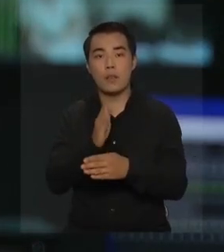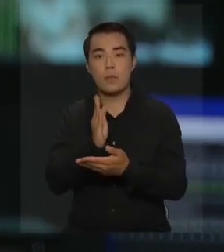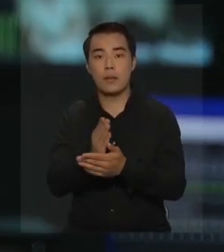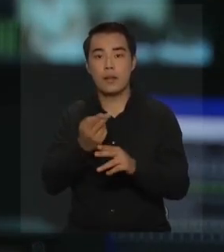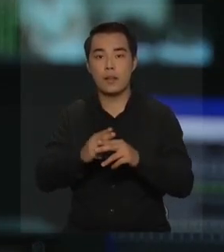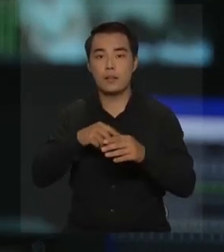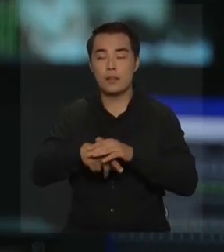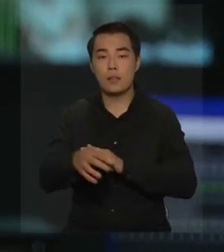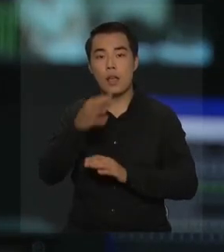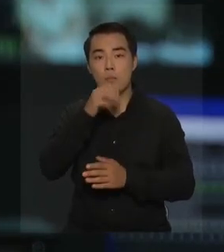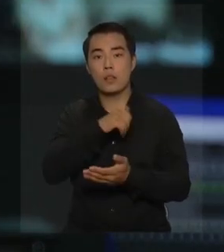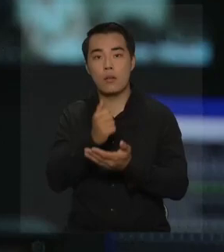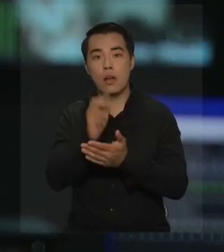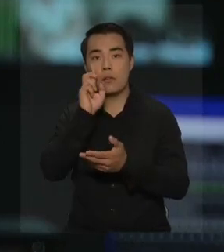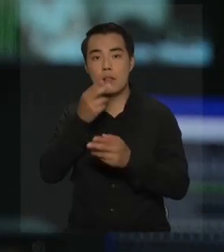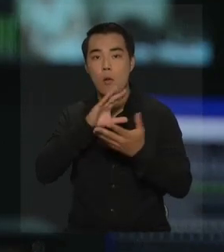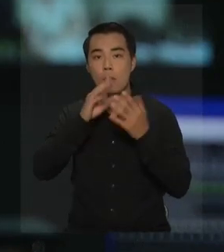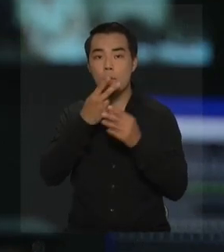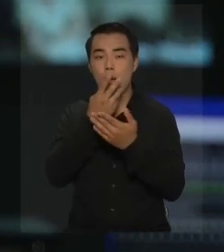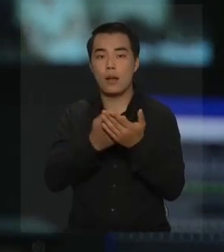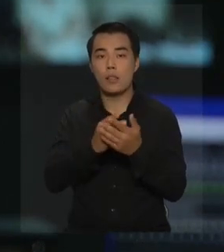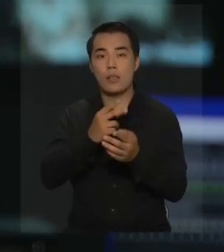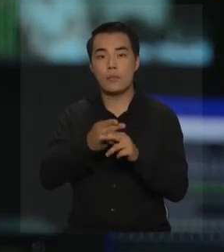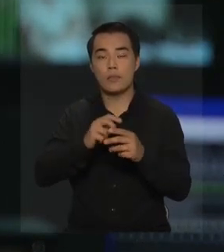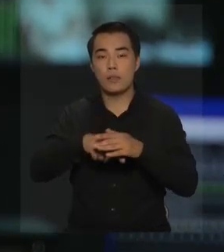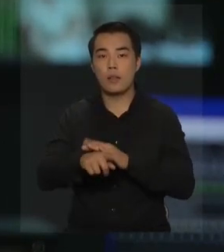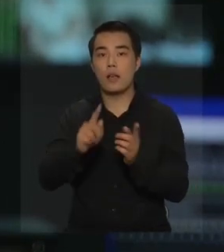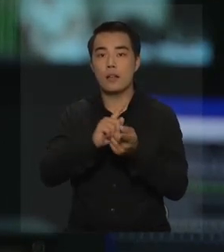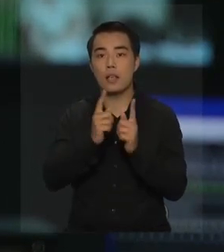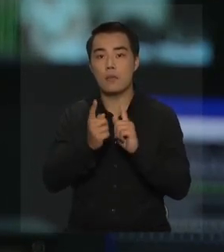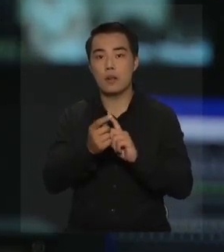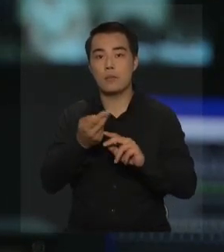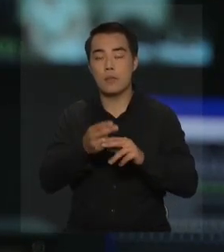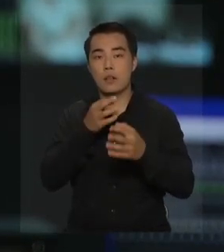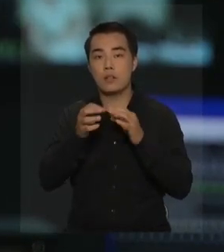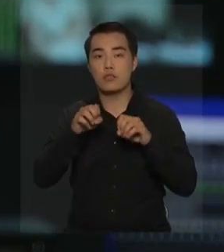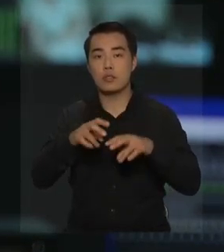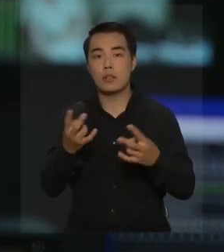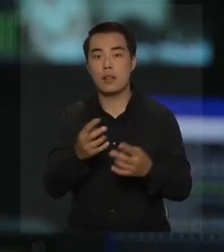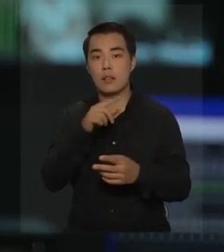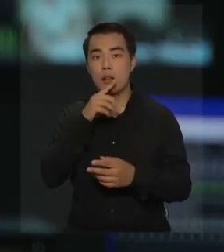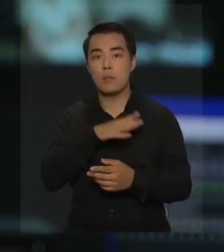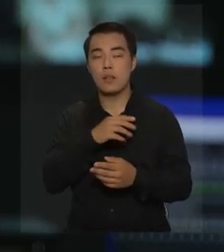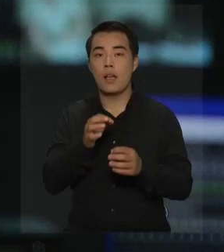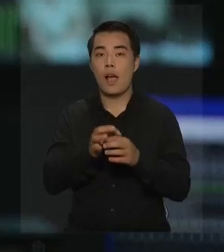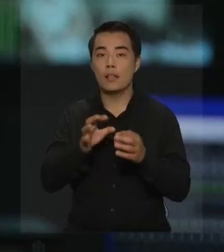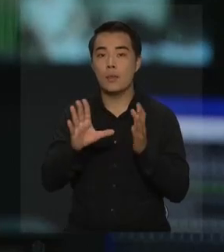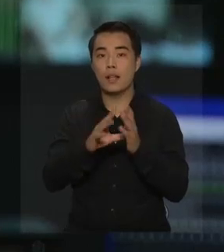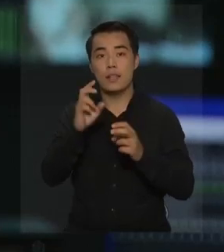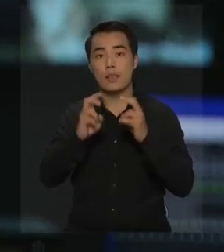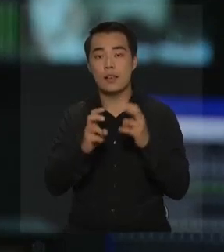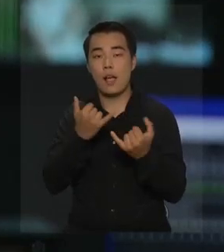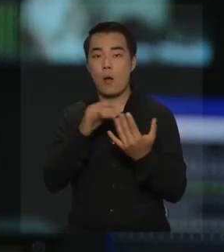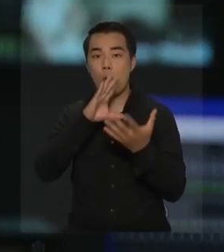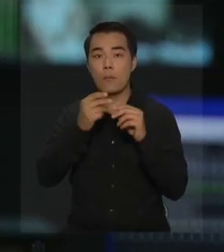Осыны ескерген мемлекет басшысы биылғы жолдауында бұл мәселені жалпыұлттық референдум арқылы шешу керек дейді. Әрі АЭС-тан аждаха